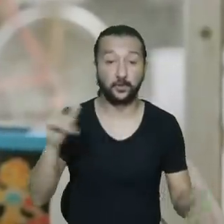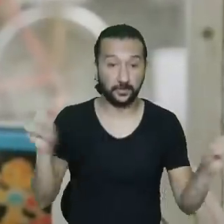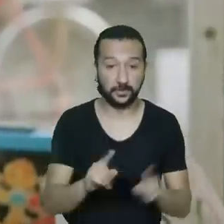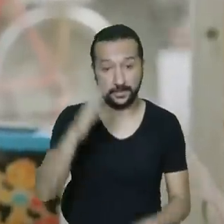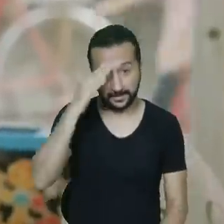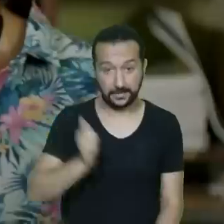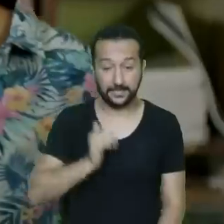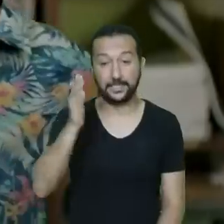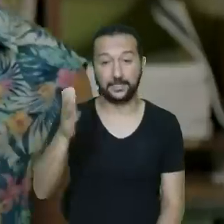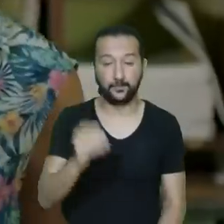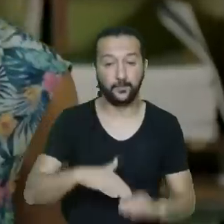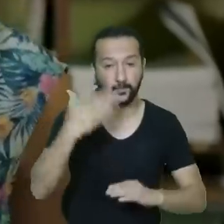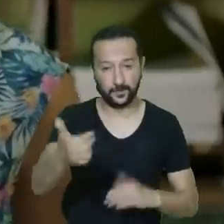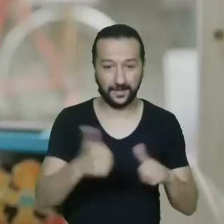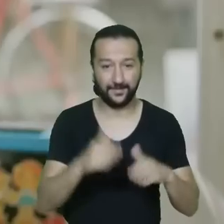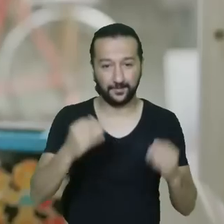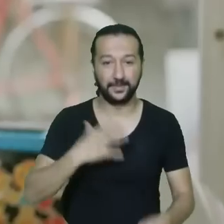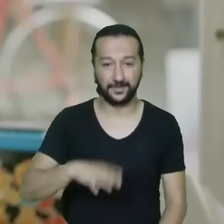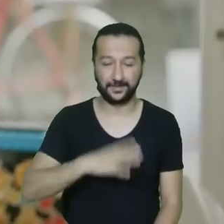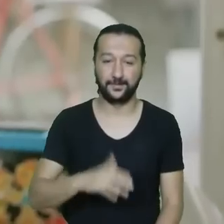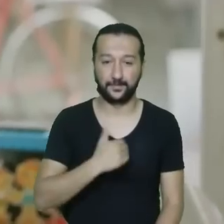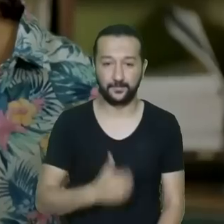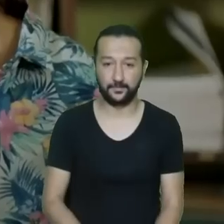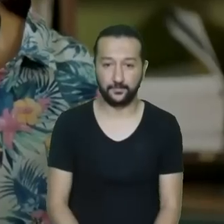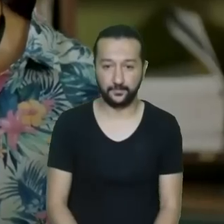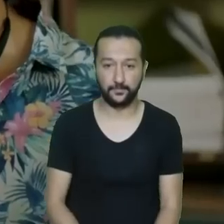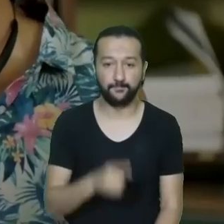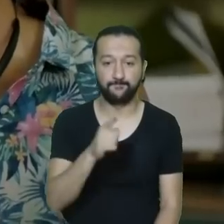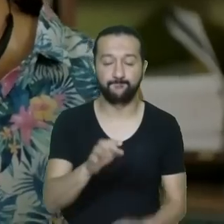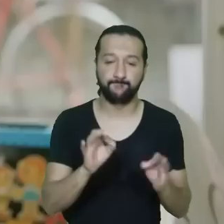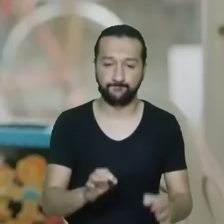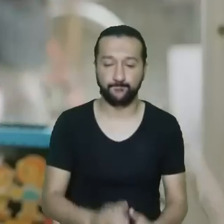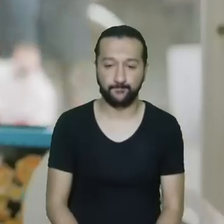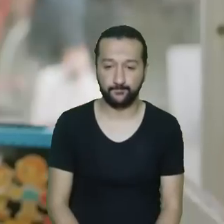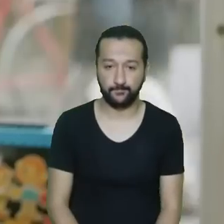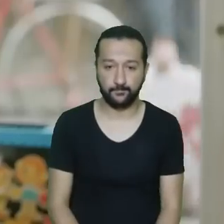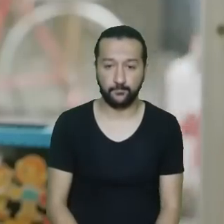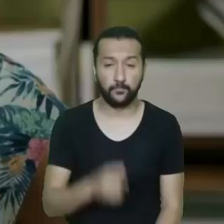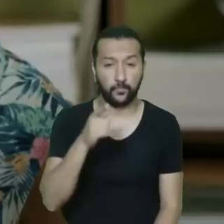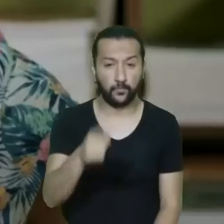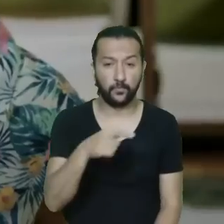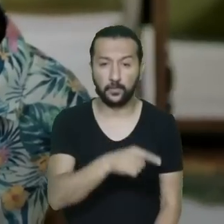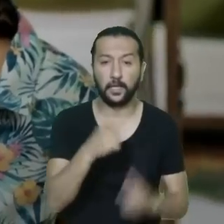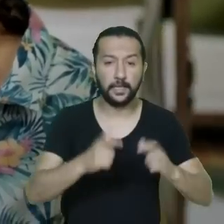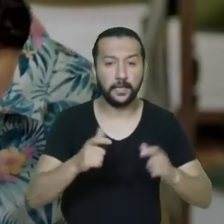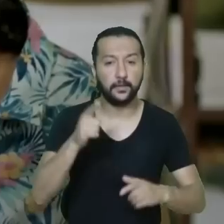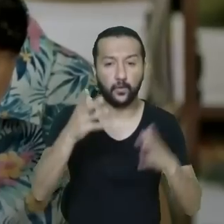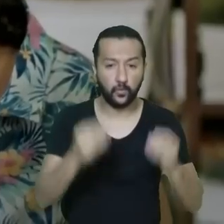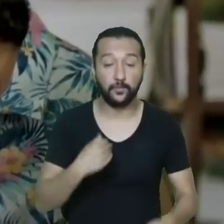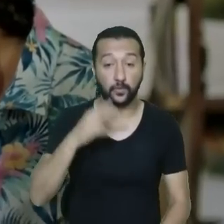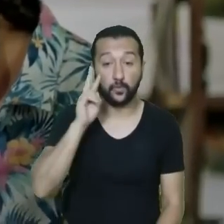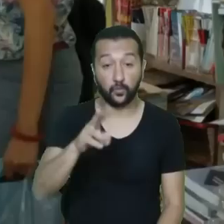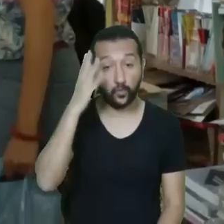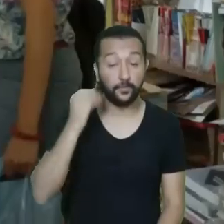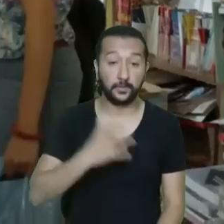verirsem askere gideceğim. Sonra da evlenmek istiyorum. Asun, bu McGovern nerede duruyor? Ben onu